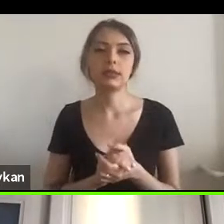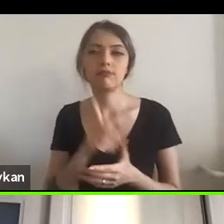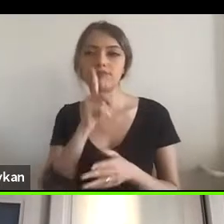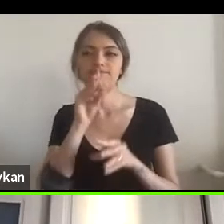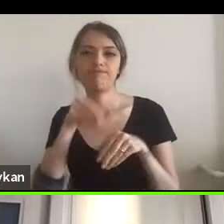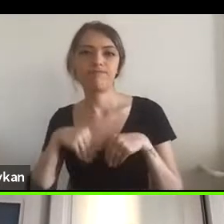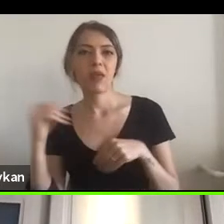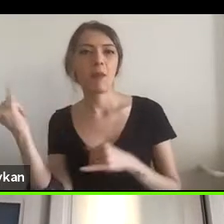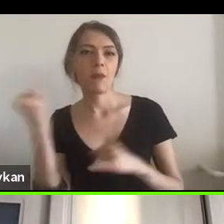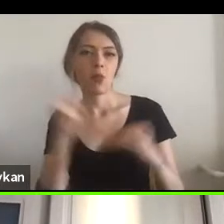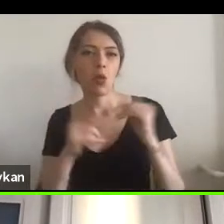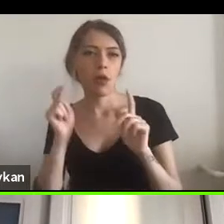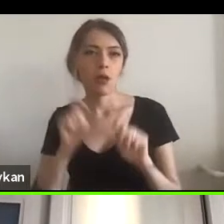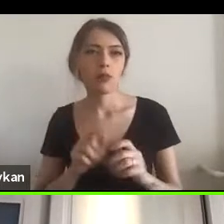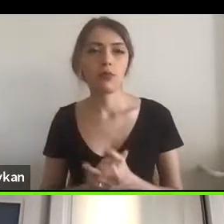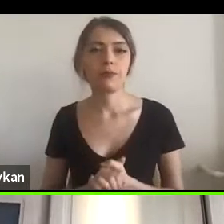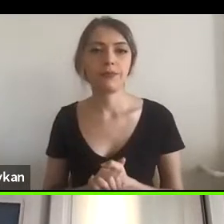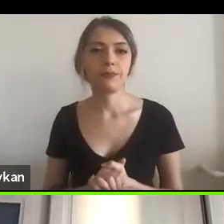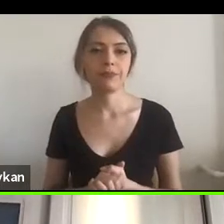Şimdi bitiriyorum.